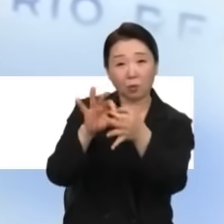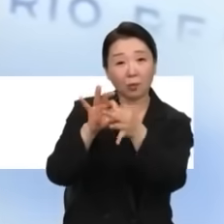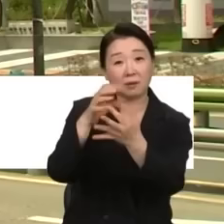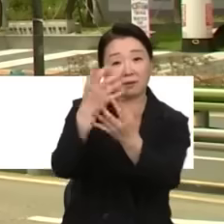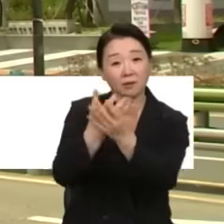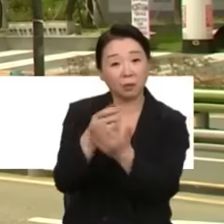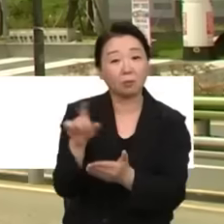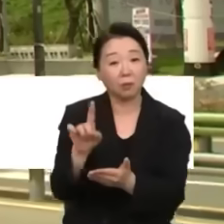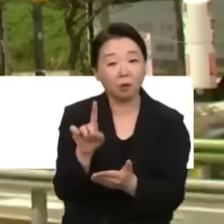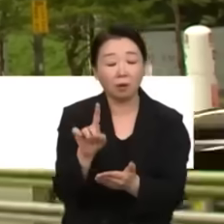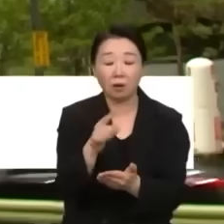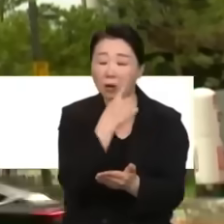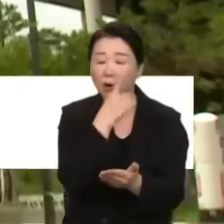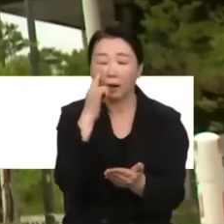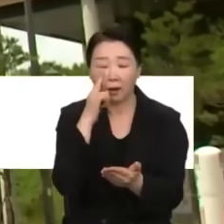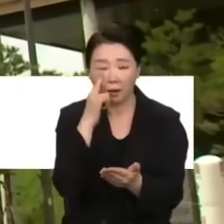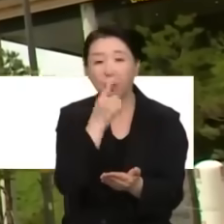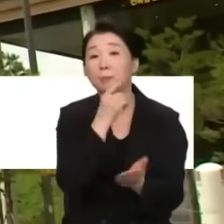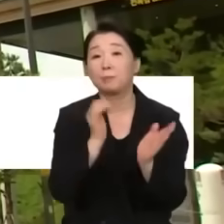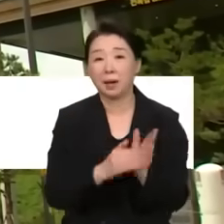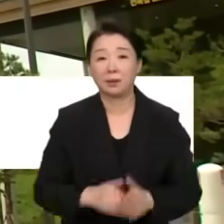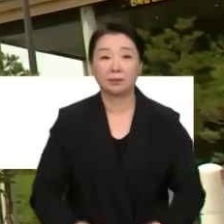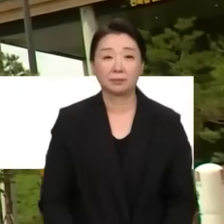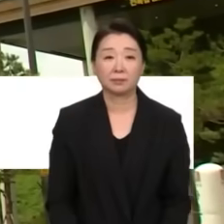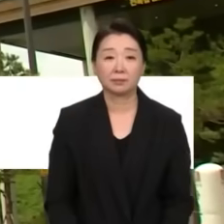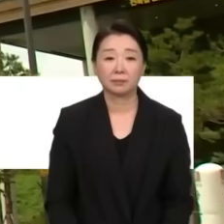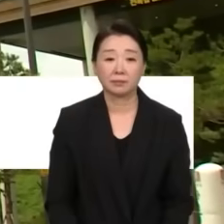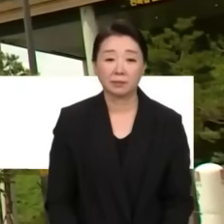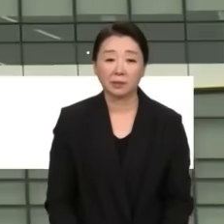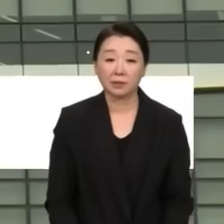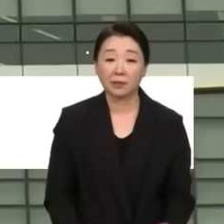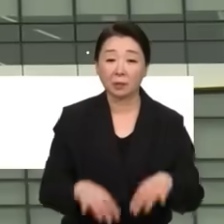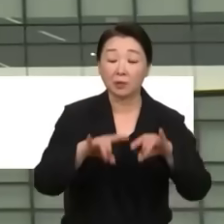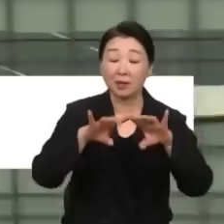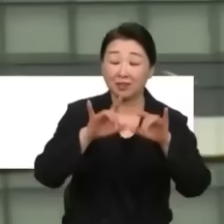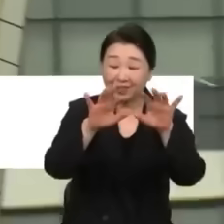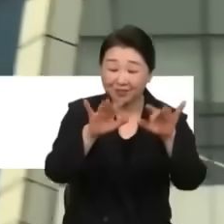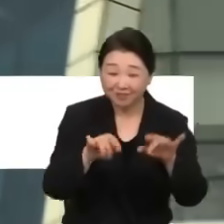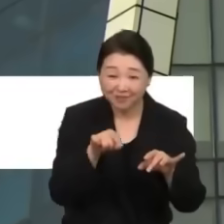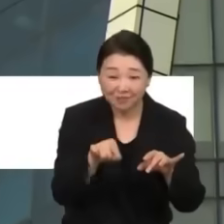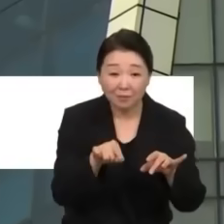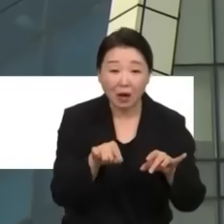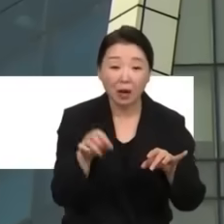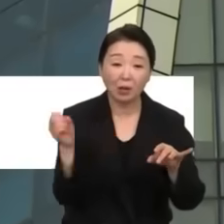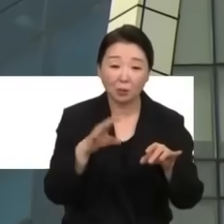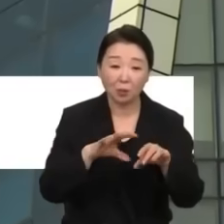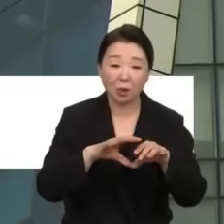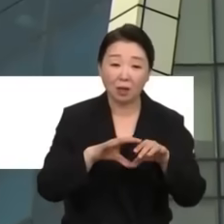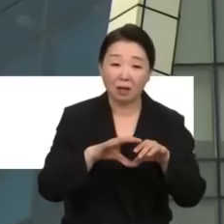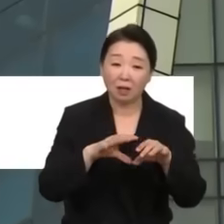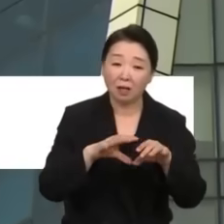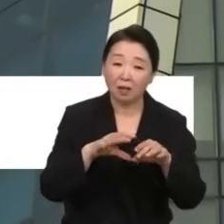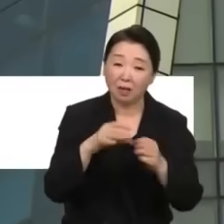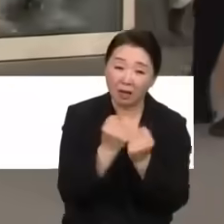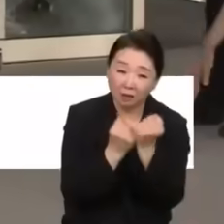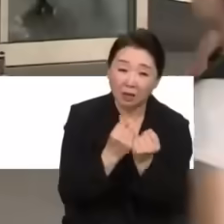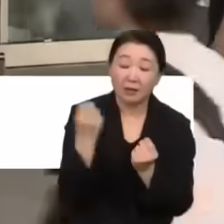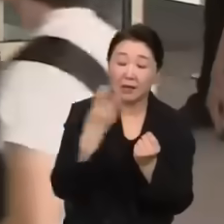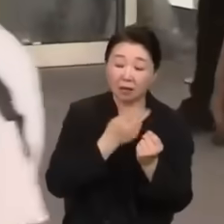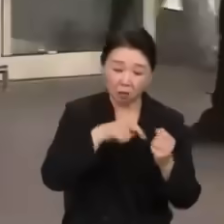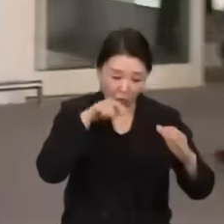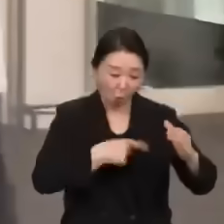내용을 더블 체킹 했다 그런 의미예요 그걸 이제 전산 처리하고 이제 해석해서 또 다른 유망 구조를 찾았다는